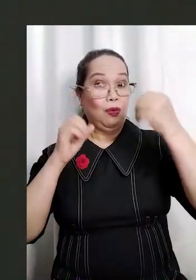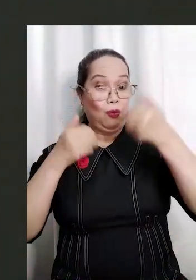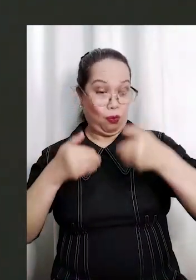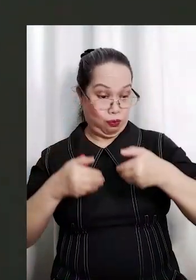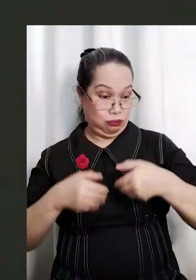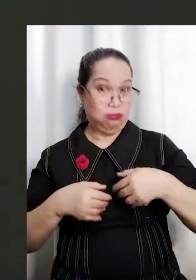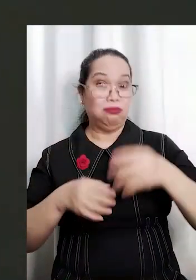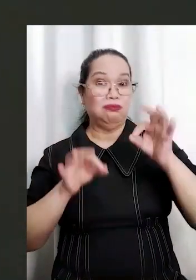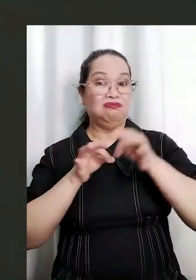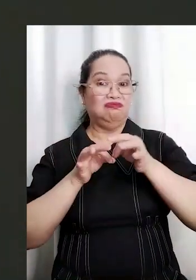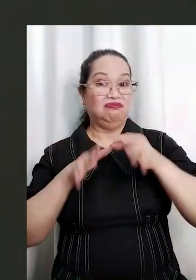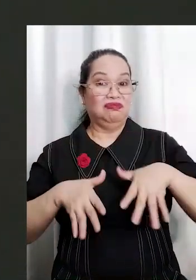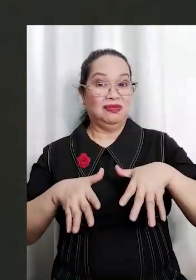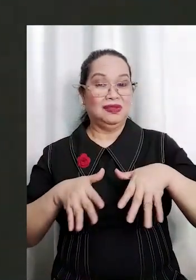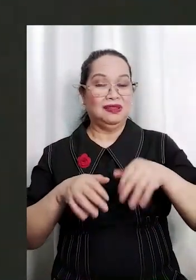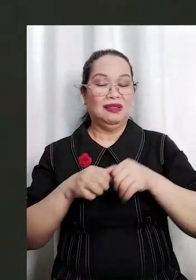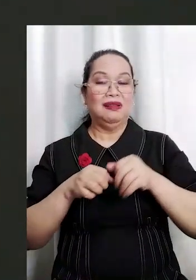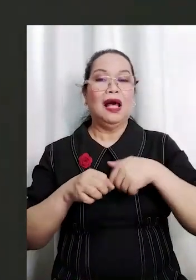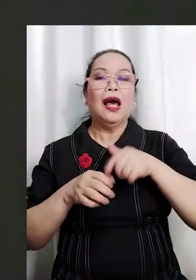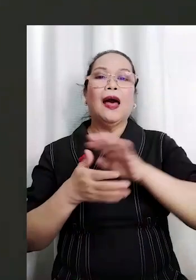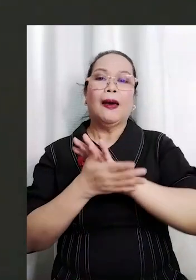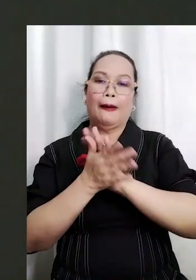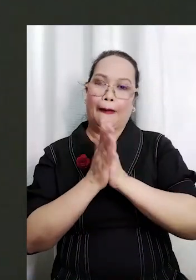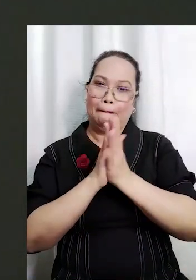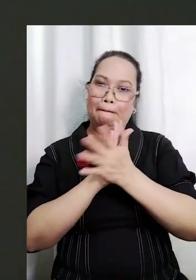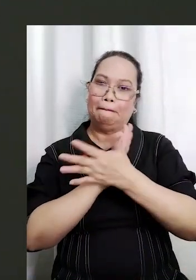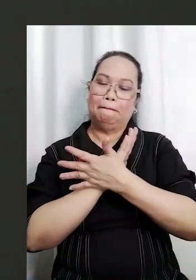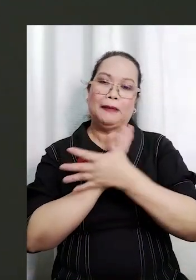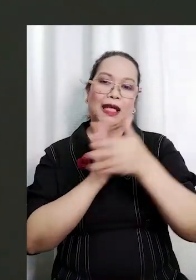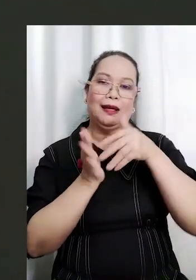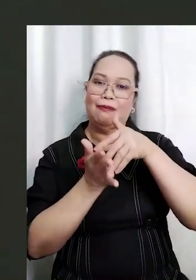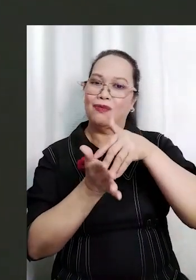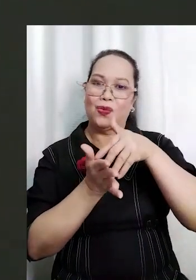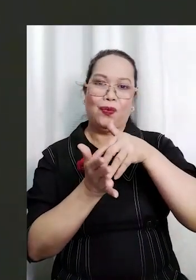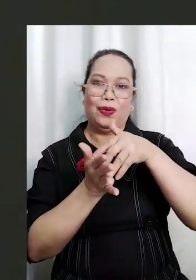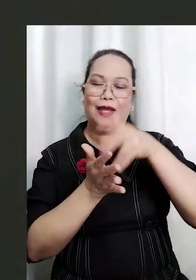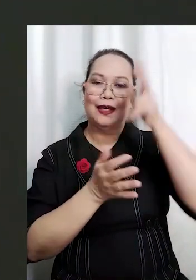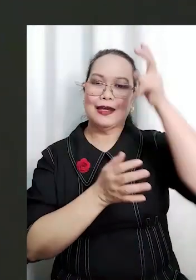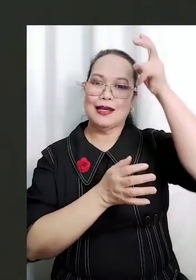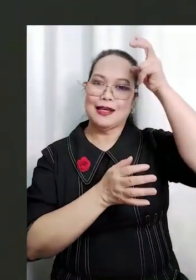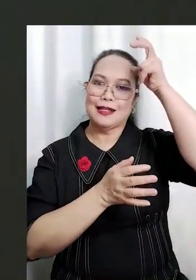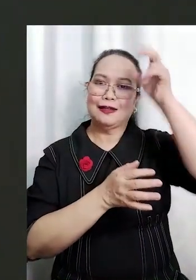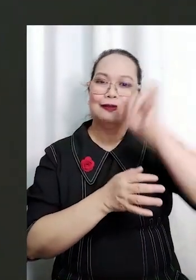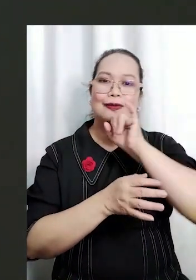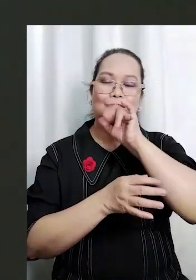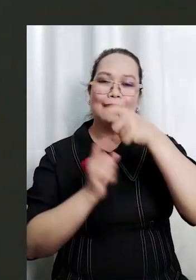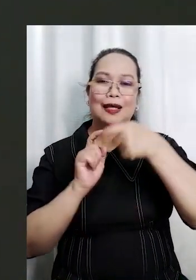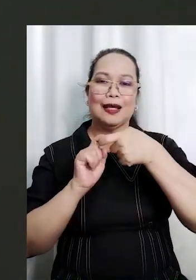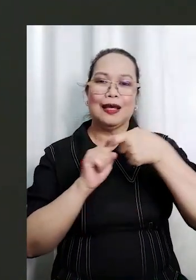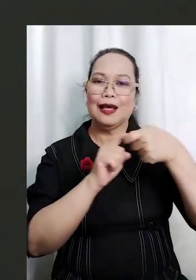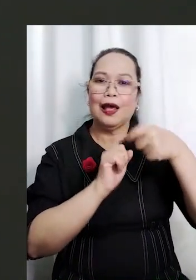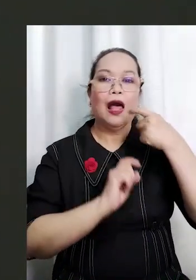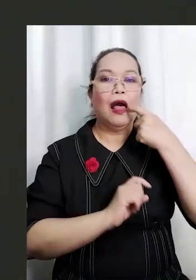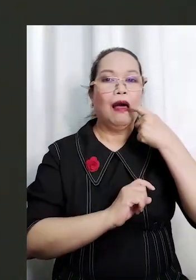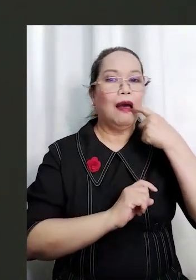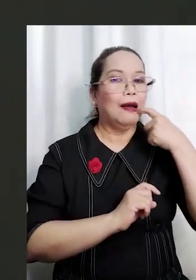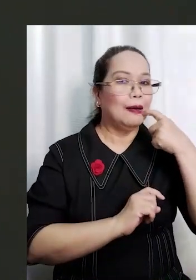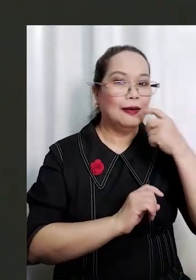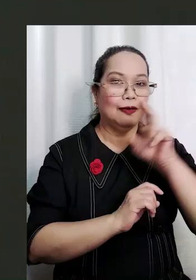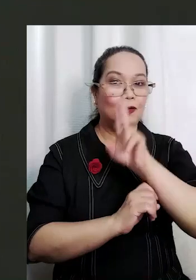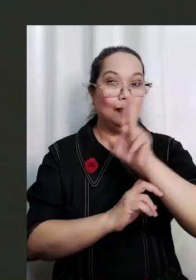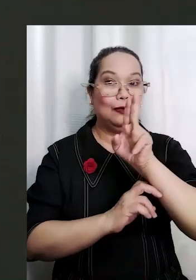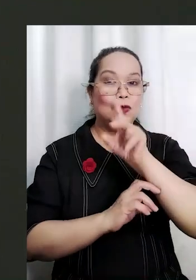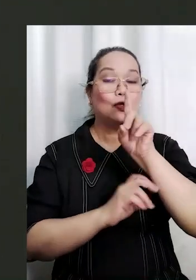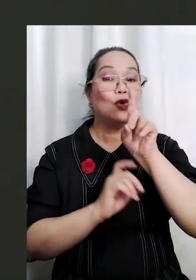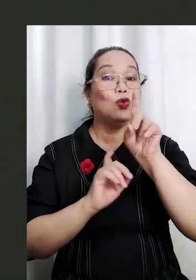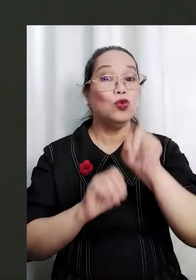ako. Bali, wala ako. Nagiging vulnerable tayo sa kaaway at doon tayo dinadaig,